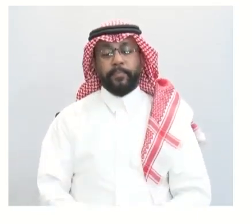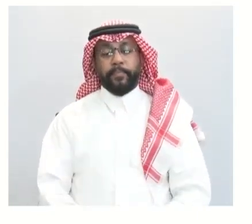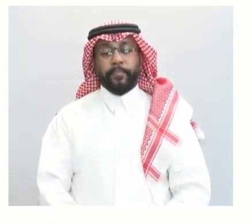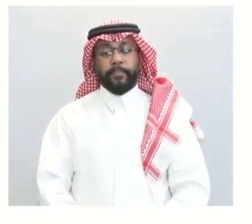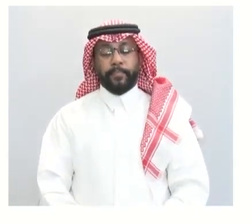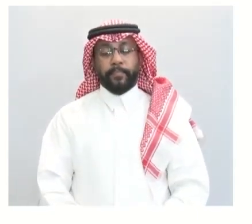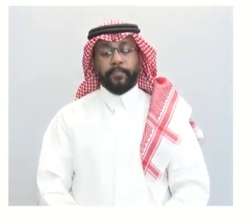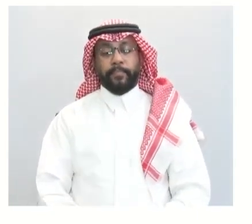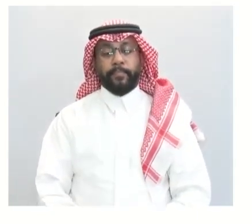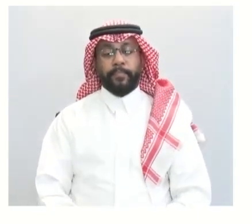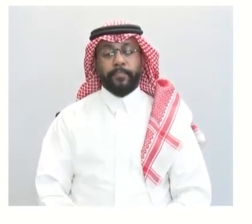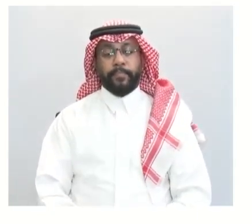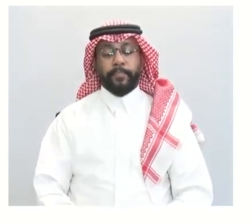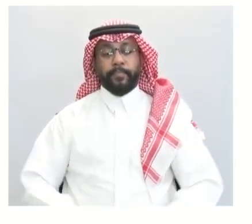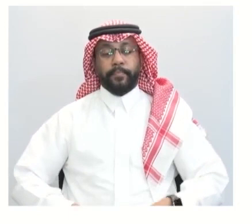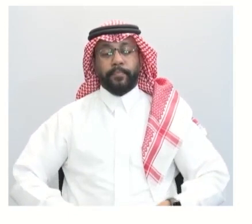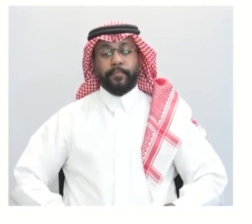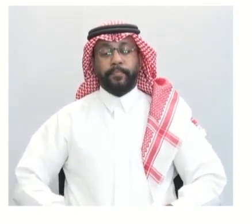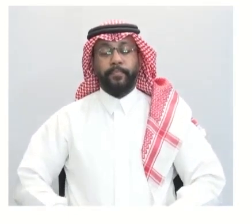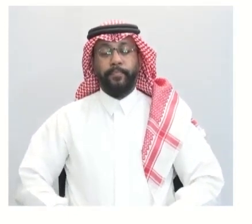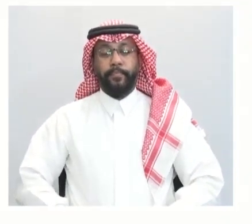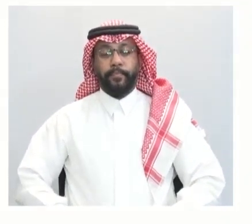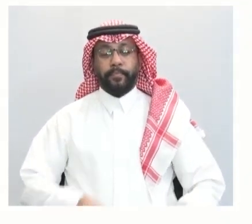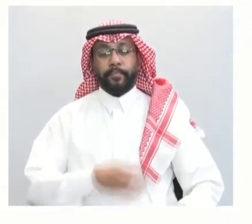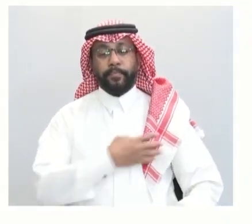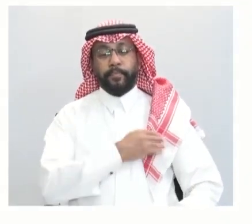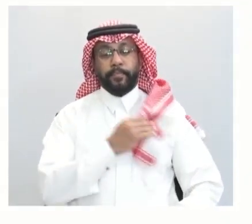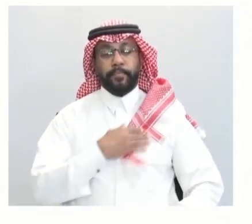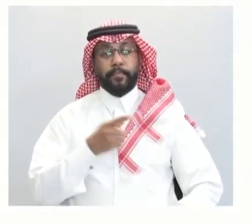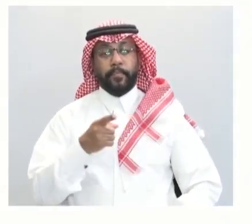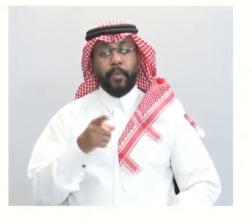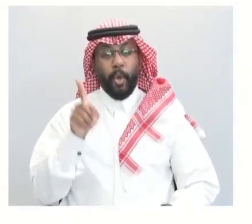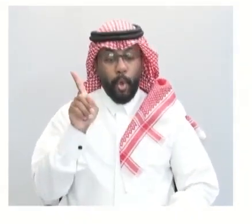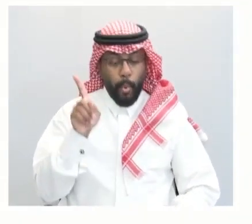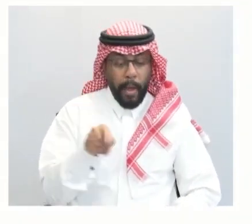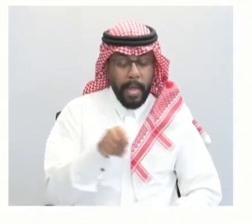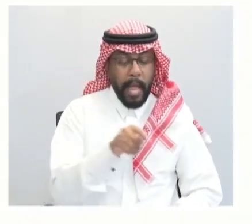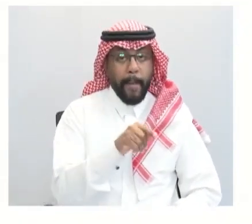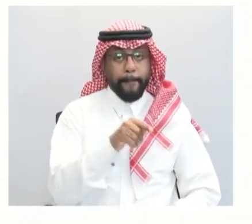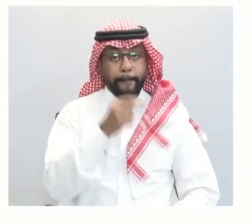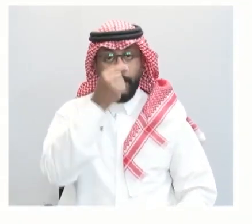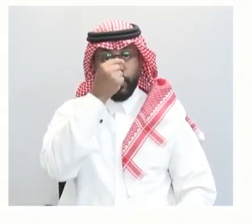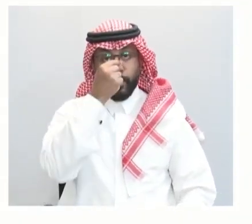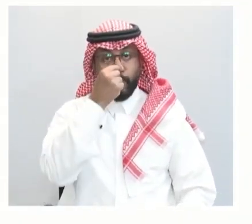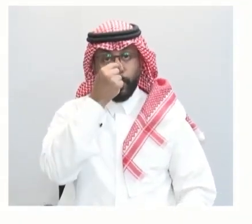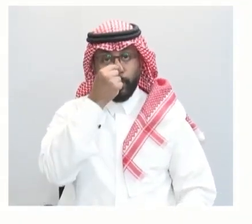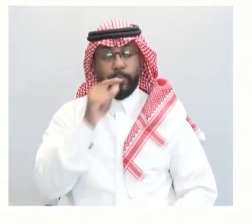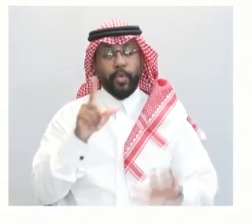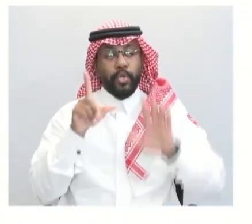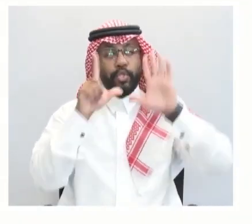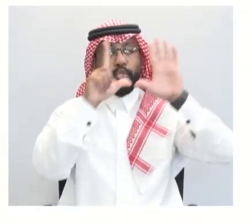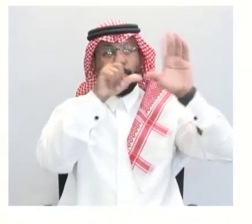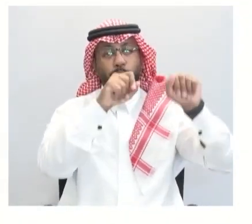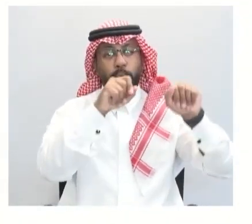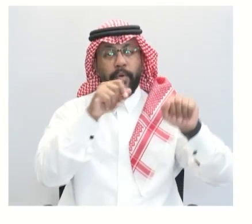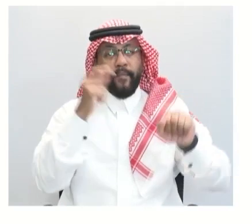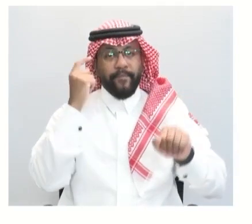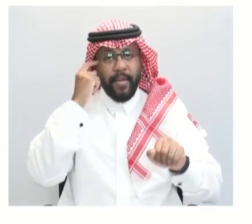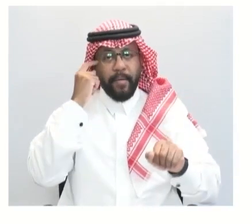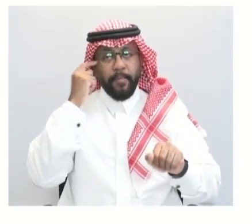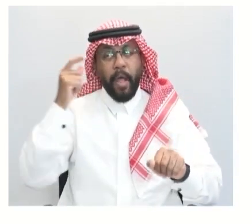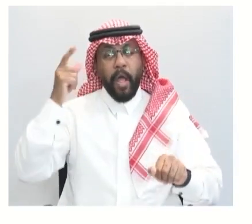الان ننتقل الى التدريب الثالث اكتب ايام الاسبوع بالترتيب مبتدئا بيوم الاحد